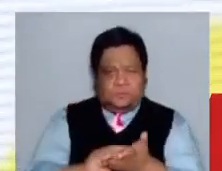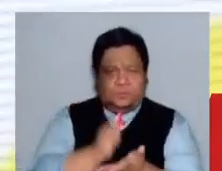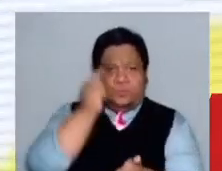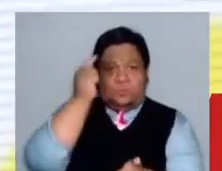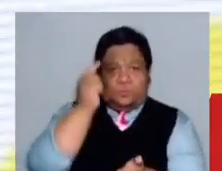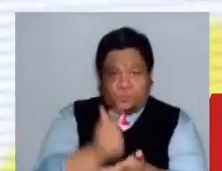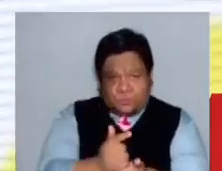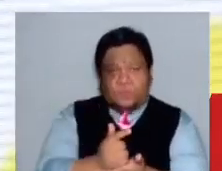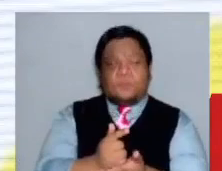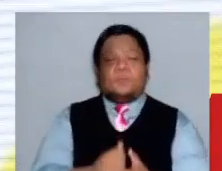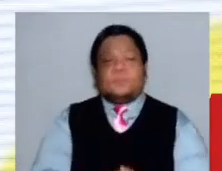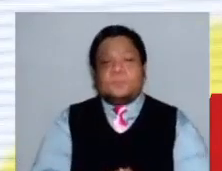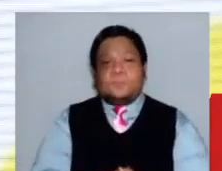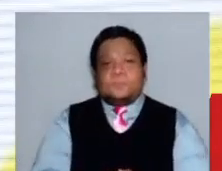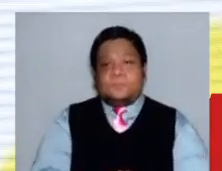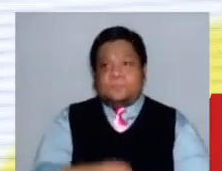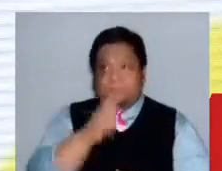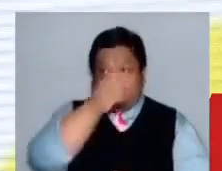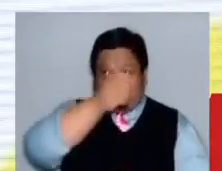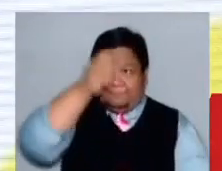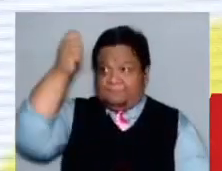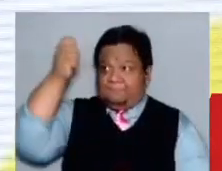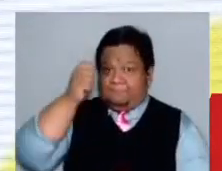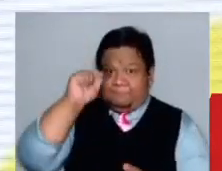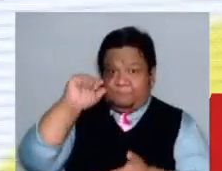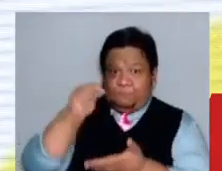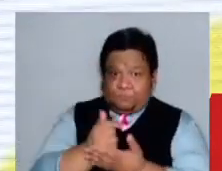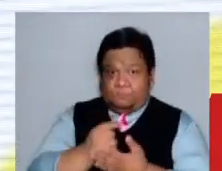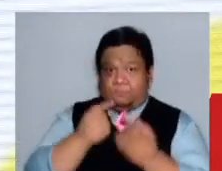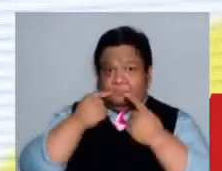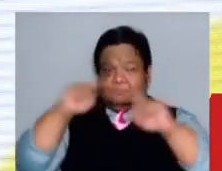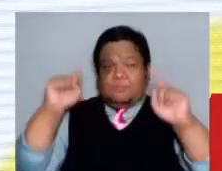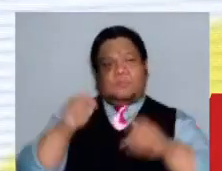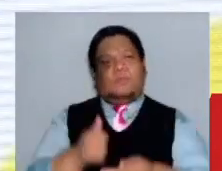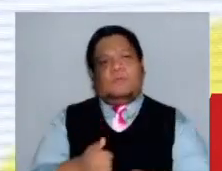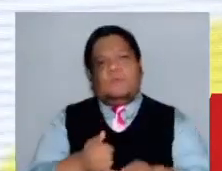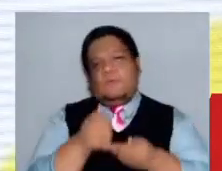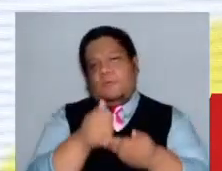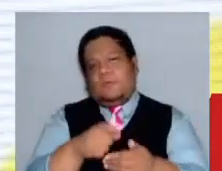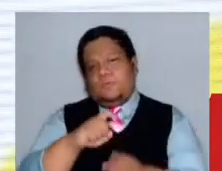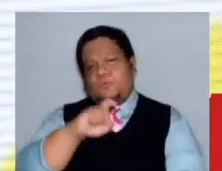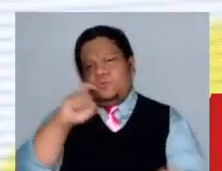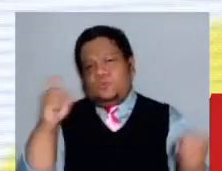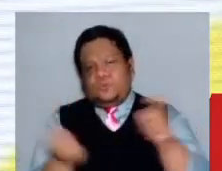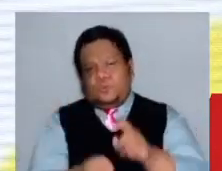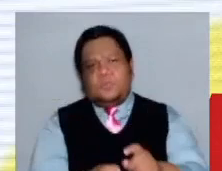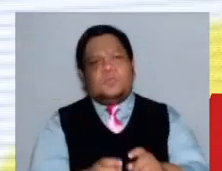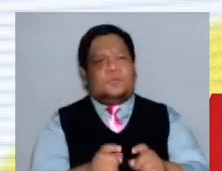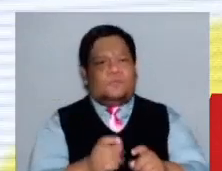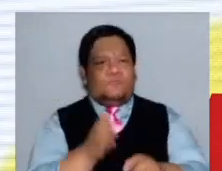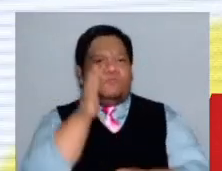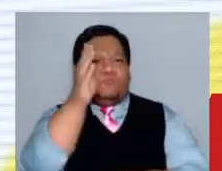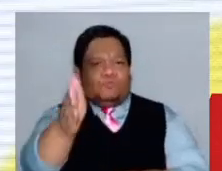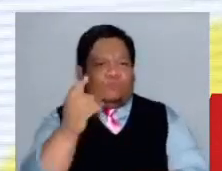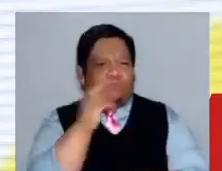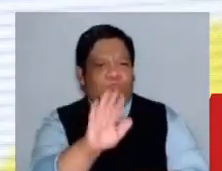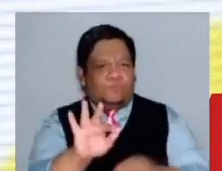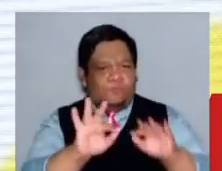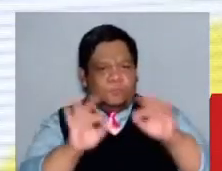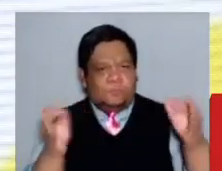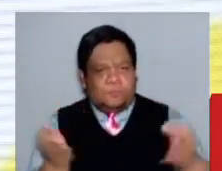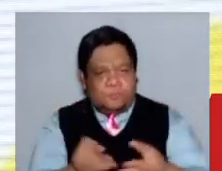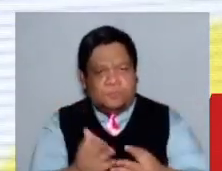pag-aaral dahil yun yung magpapabago sa kanilang pamilya at sa kanilang personal